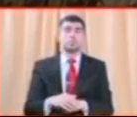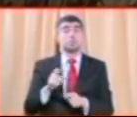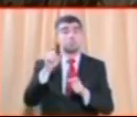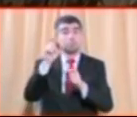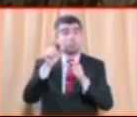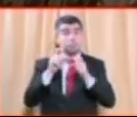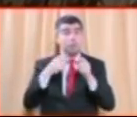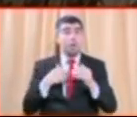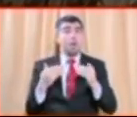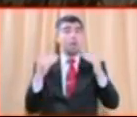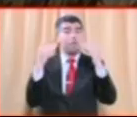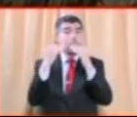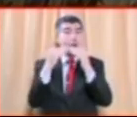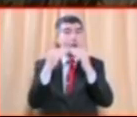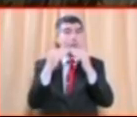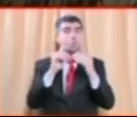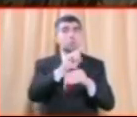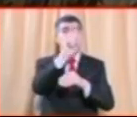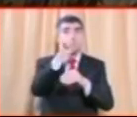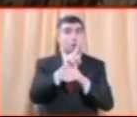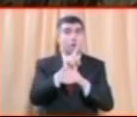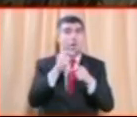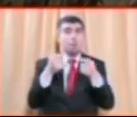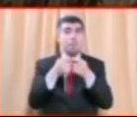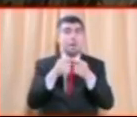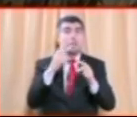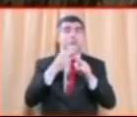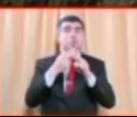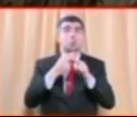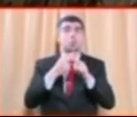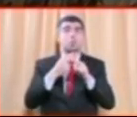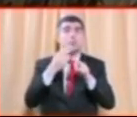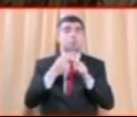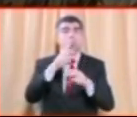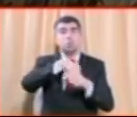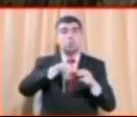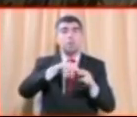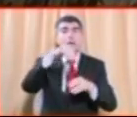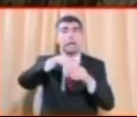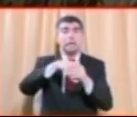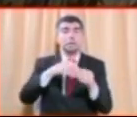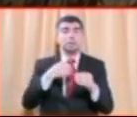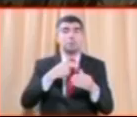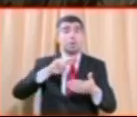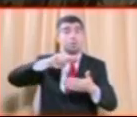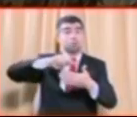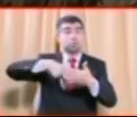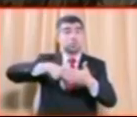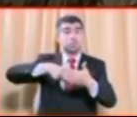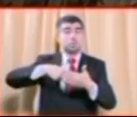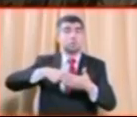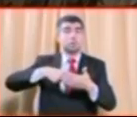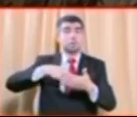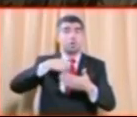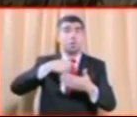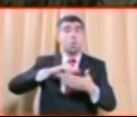صحيح تفهمنا باش يكون السؤال يتقدم باسم الفريق، لكن لا يعني أن التوقيع ديالو، لأن